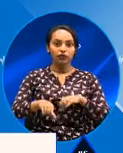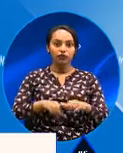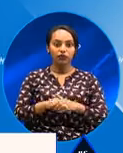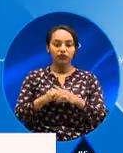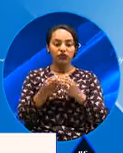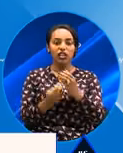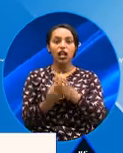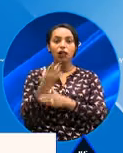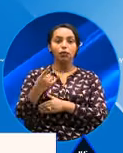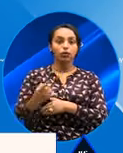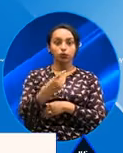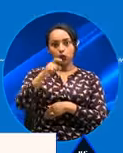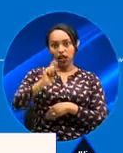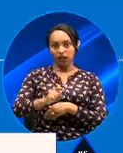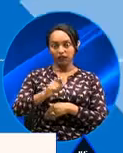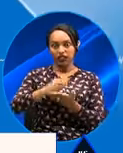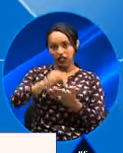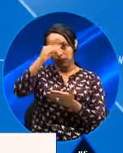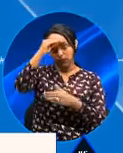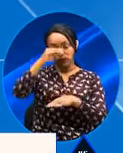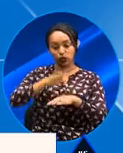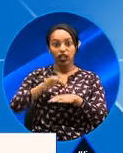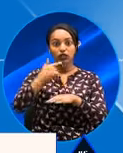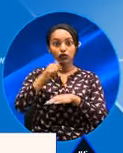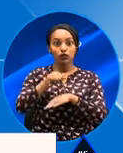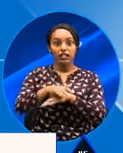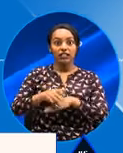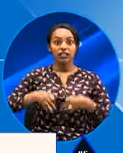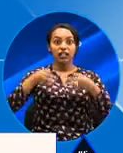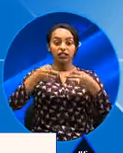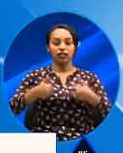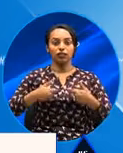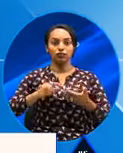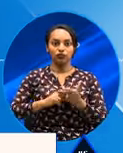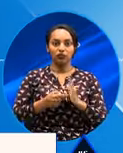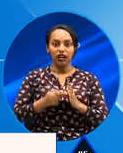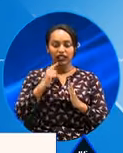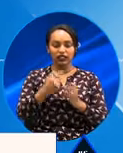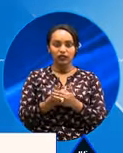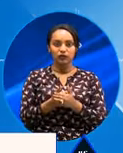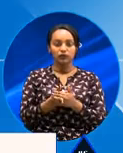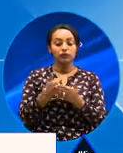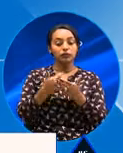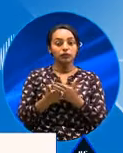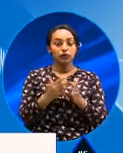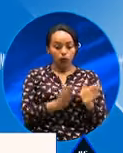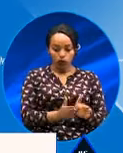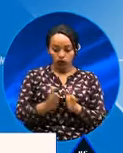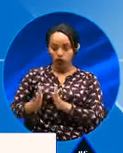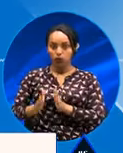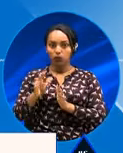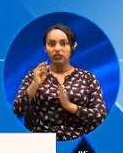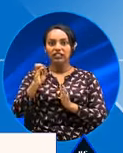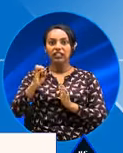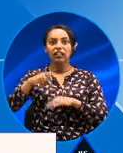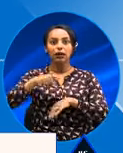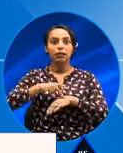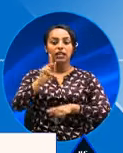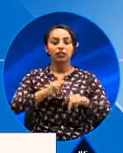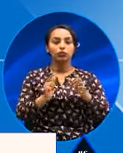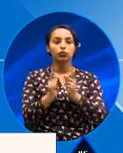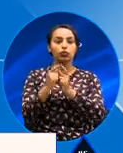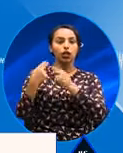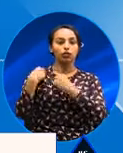የሚደረገውም ለልማት መሆን አለበት በትምህርት ዘርፉ ላይ ሲሉ ነው መልእክታቸውን ያስተላለፉት ማለት ነው። ከዚህ በተጓዳኝ የብልጽግና ፓርቲ